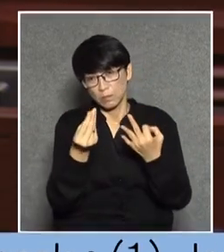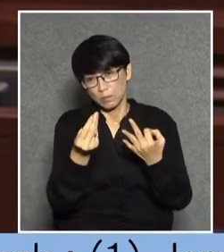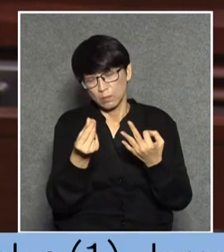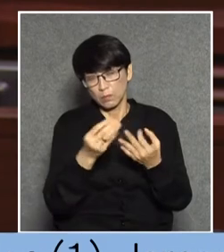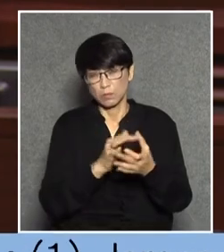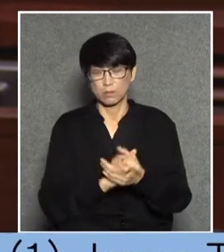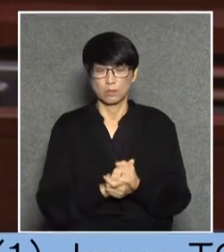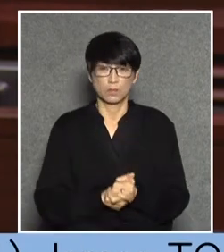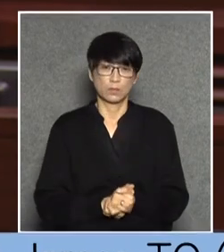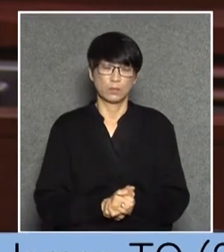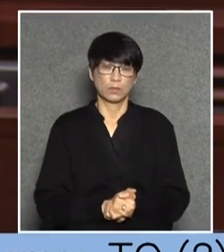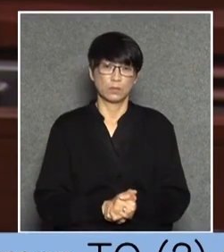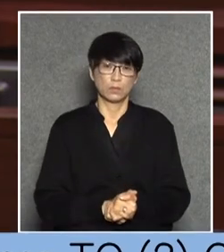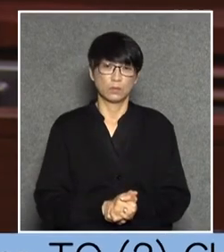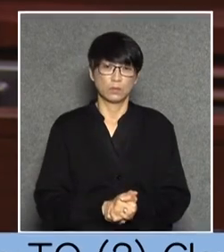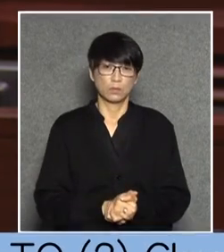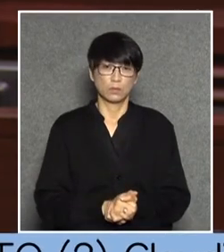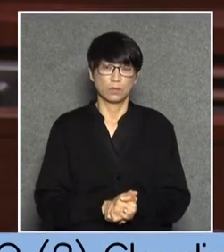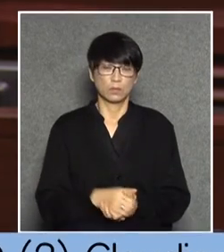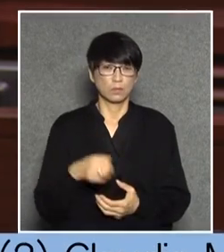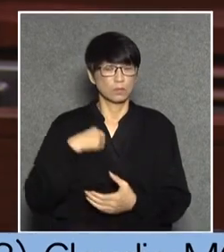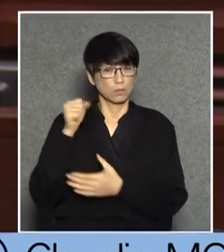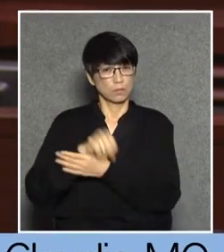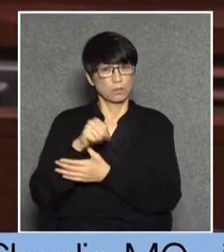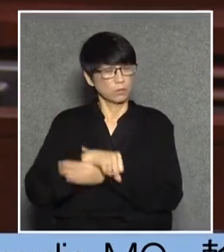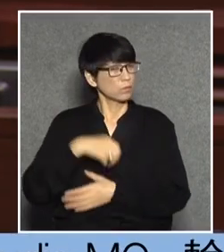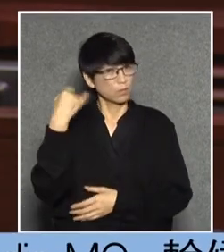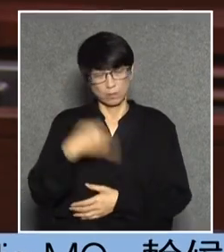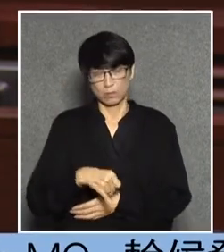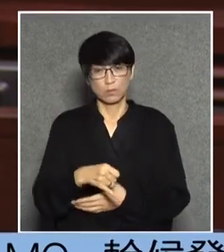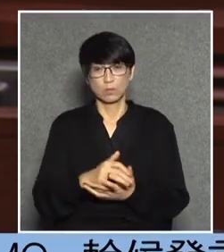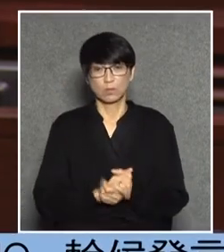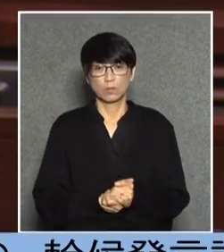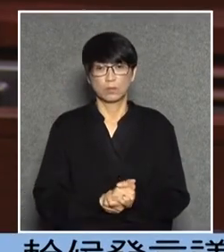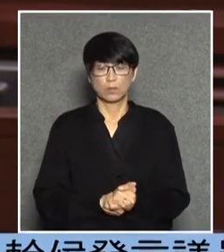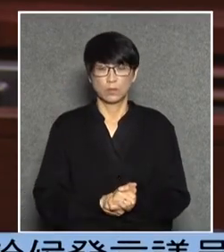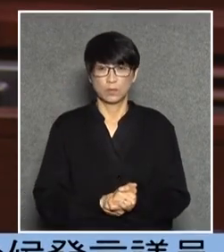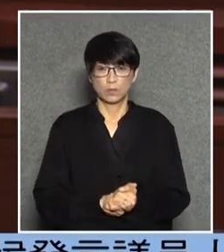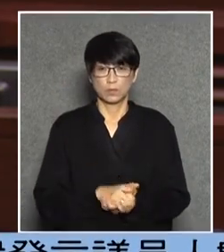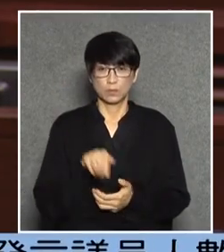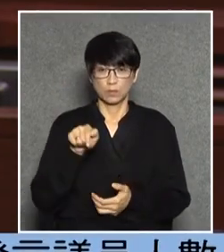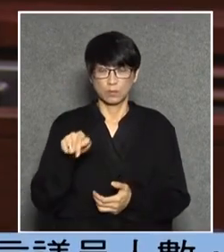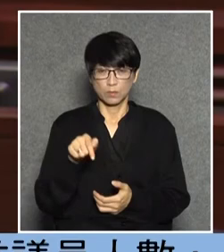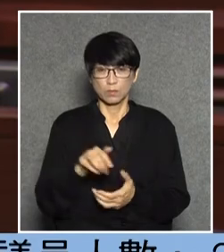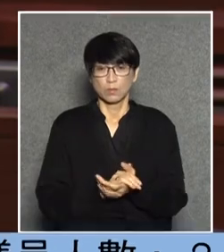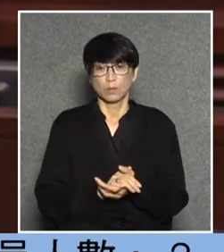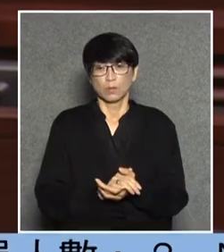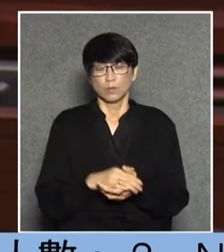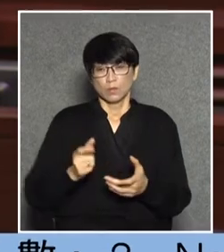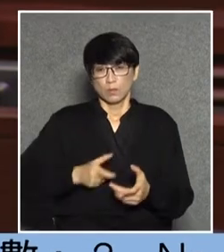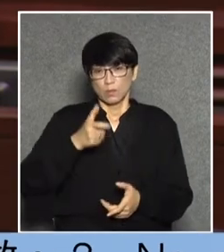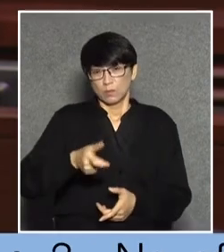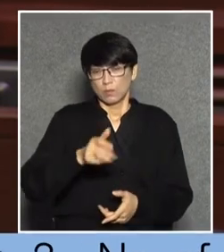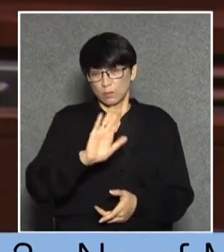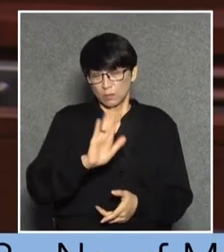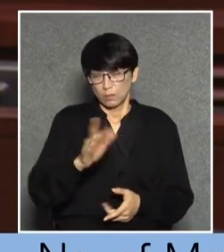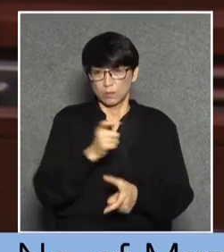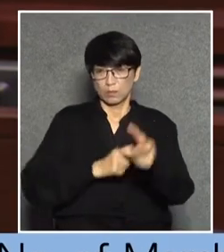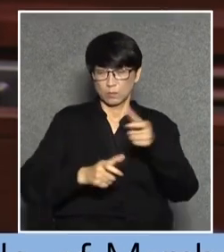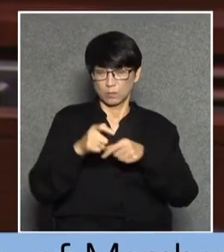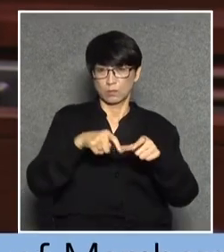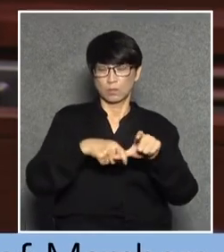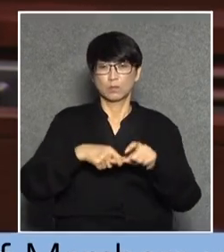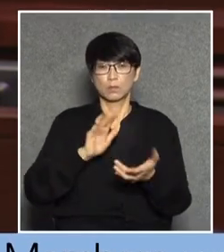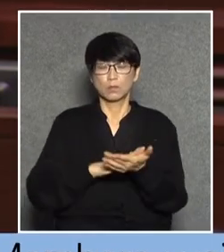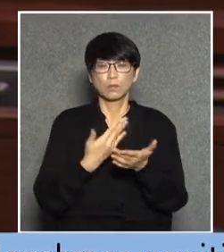席，我不能夠同意呢樣嘢。我知道呢個係無本生意，但係個無本生意係因為